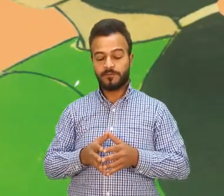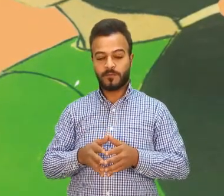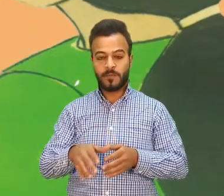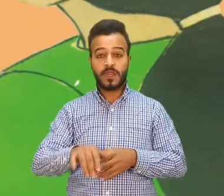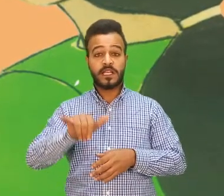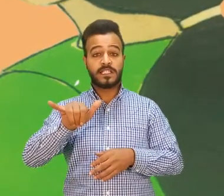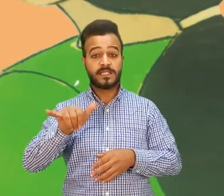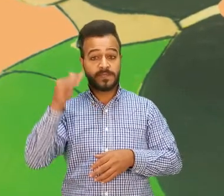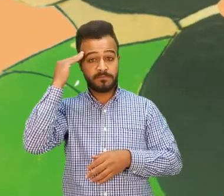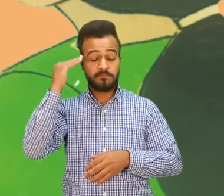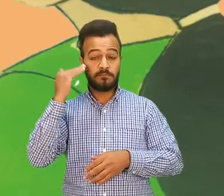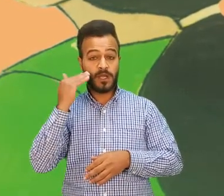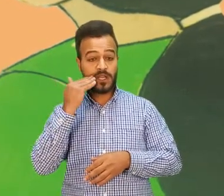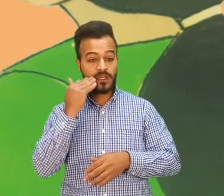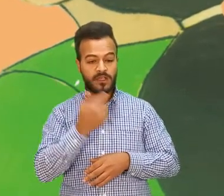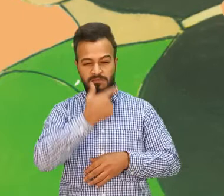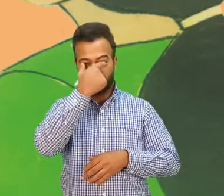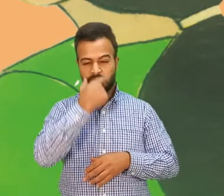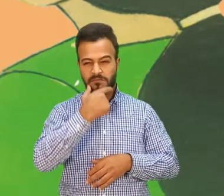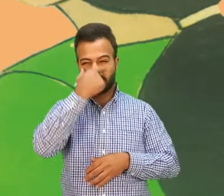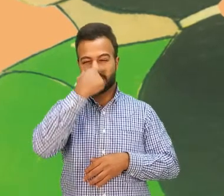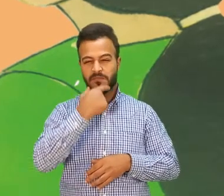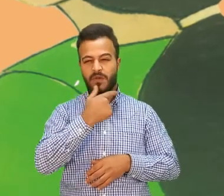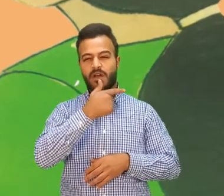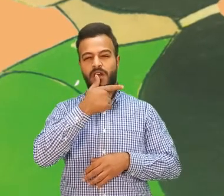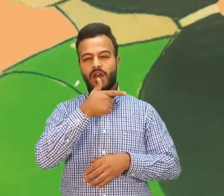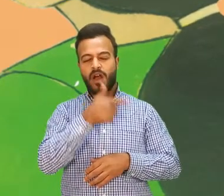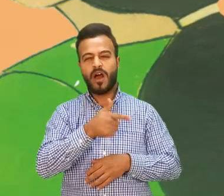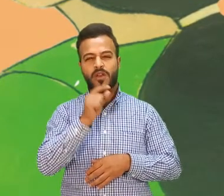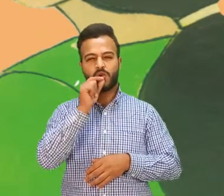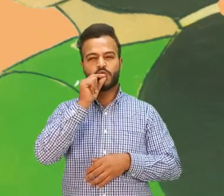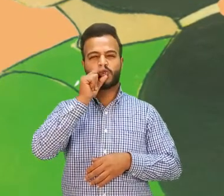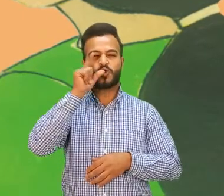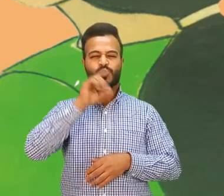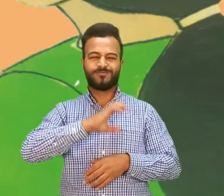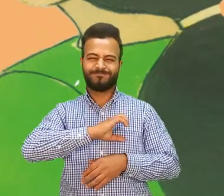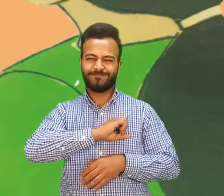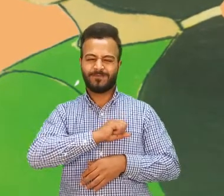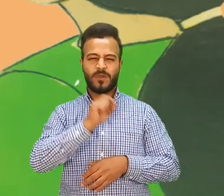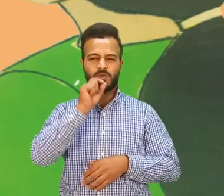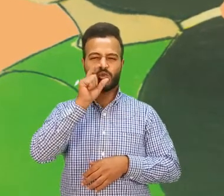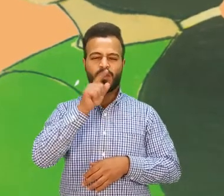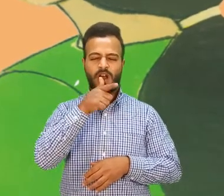انهمرت دموع ياسمين على خدها وقالت بصوت منكسر: